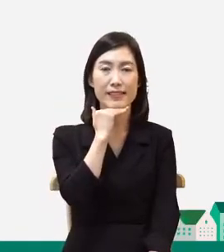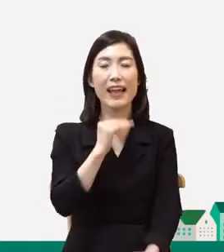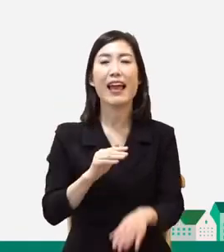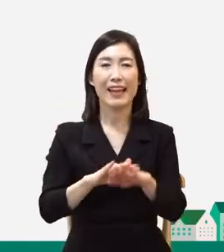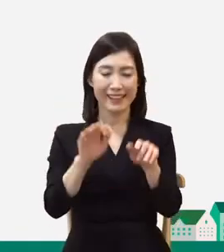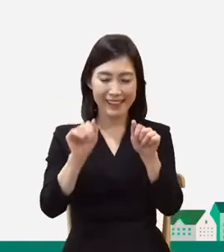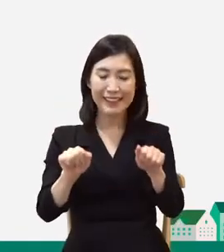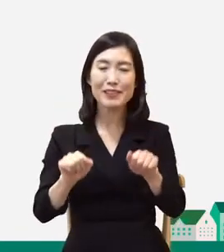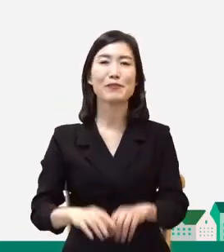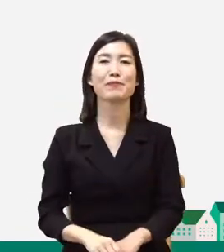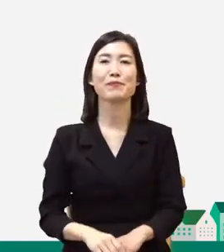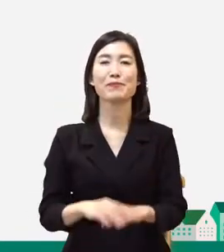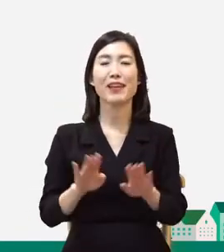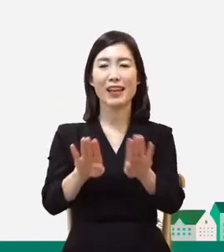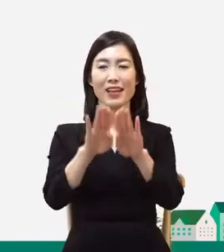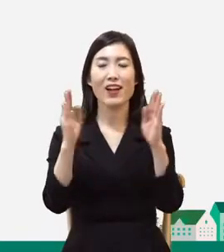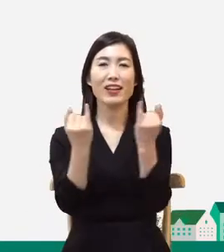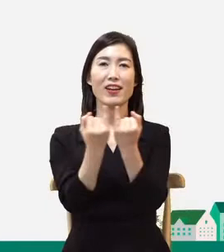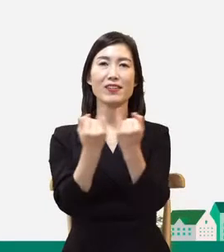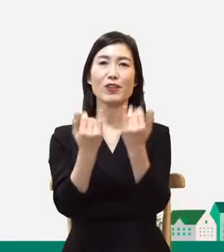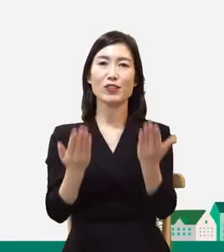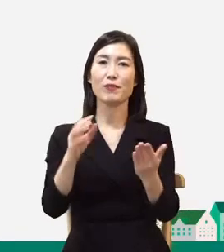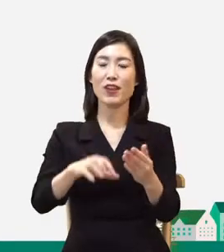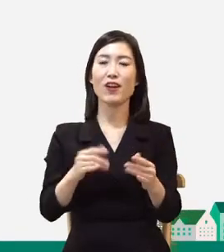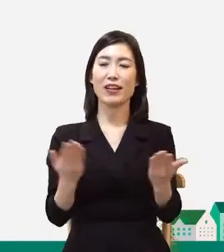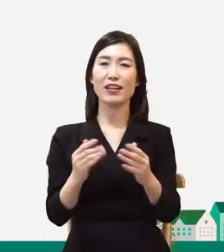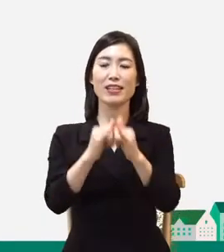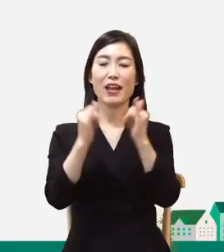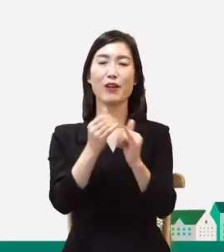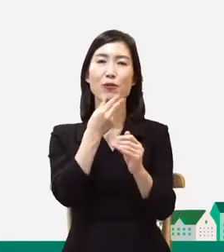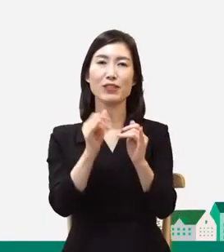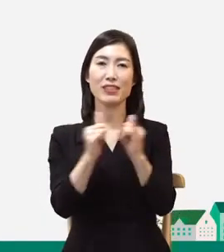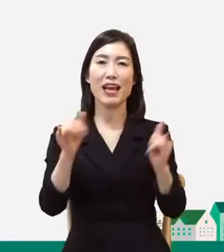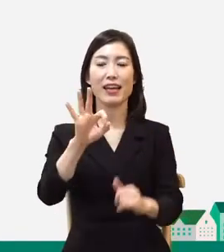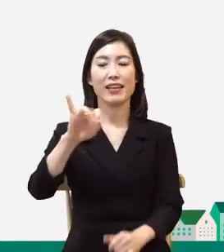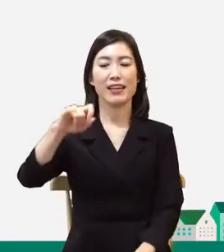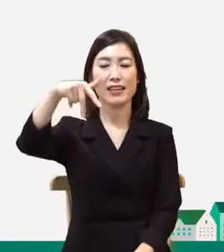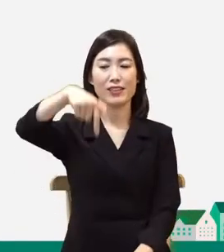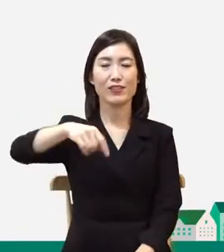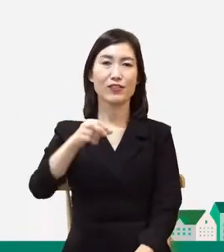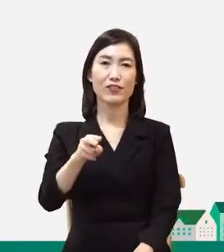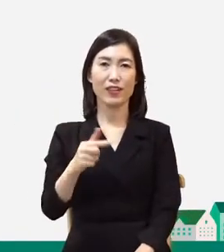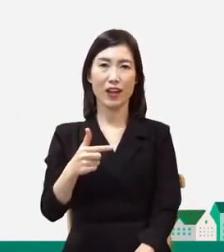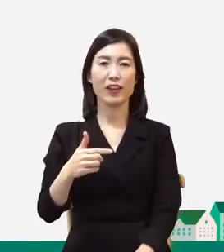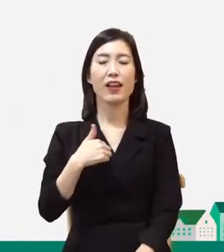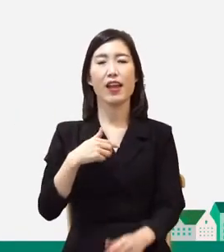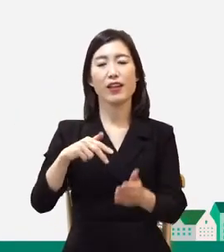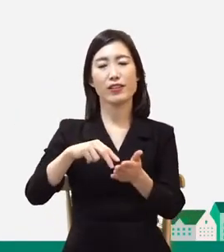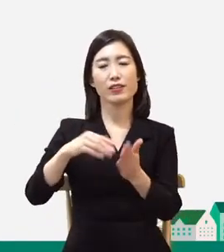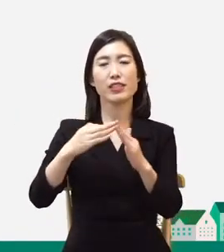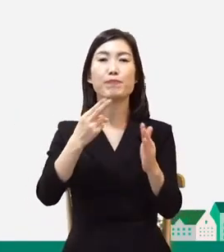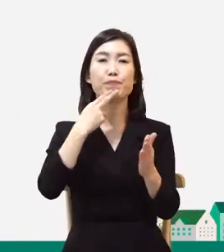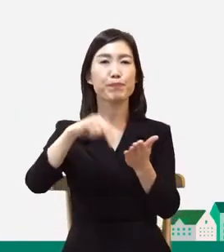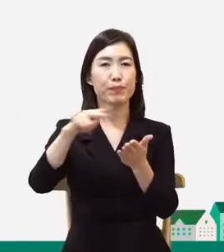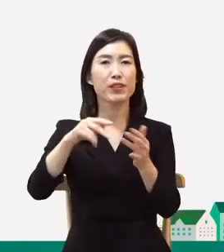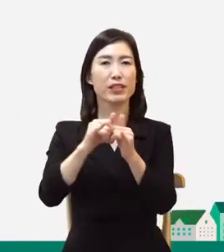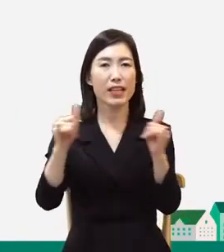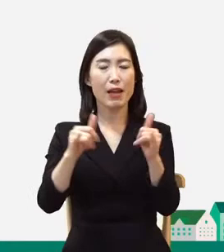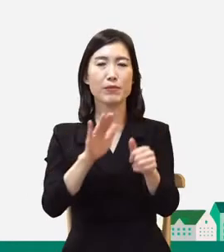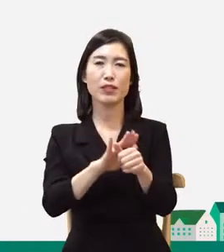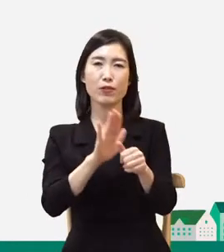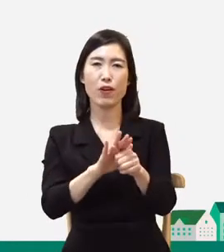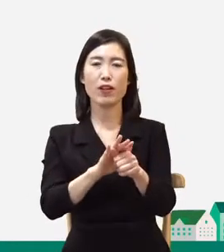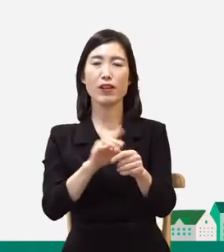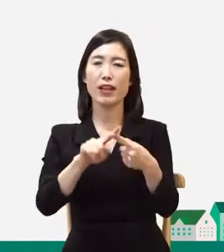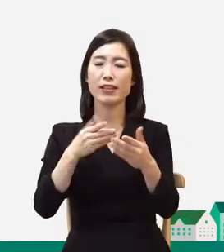네, 안녕하세요. 열린여성센터 이주연 사회복지사입니다. 저는 노숙인 지원주택 서비스 실천 현황과